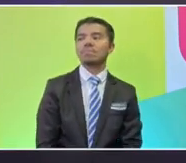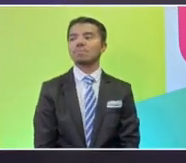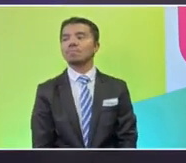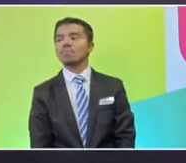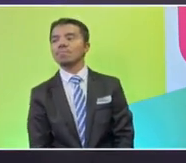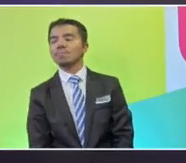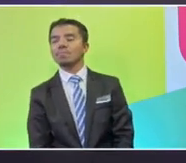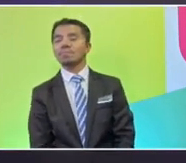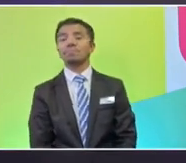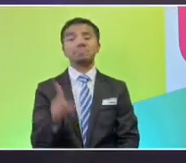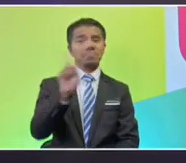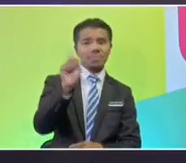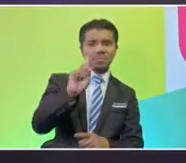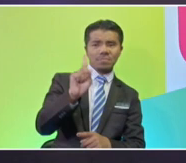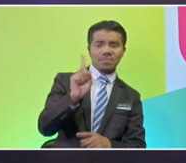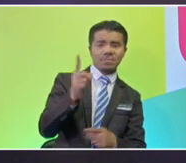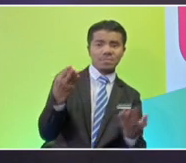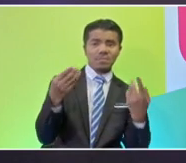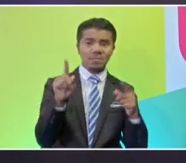yang ini cuma